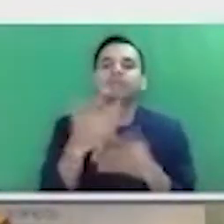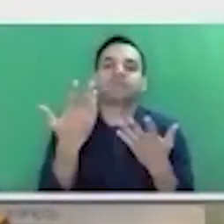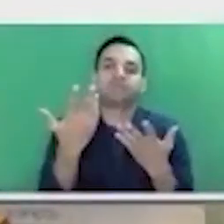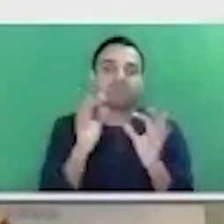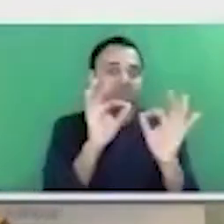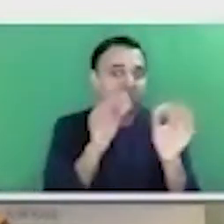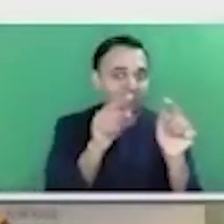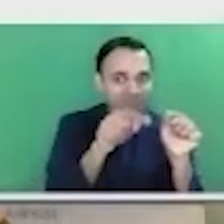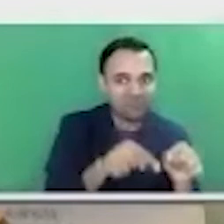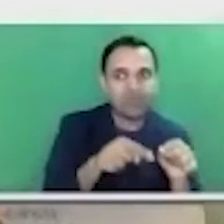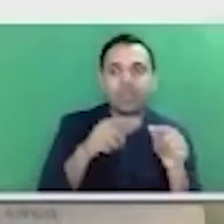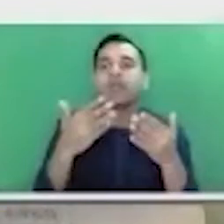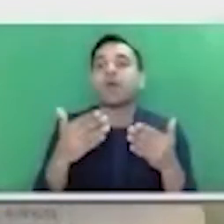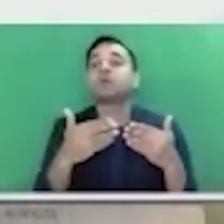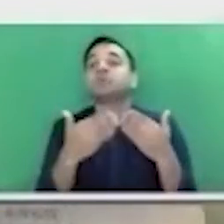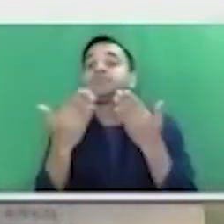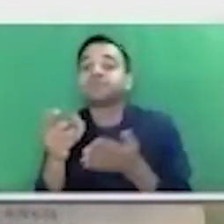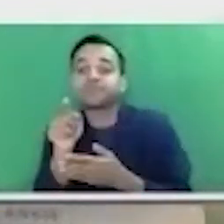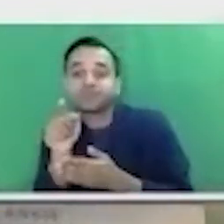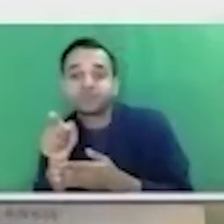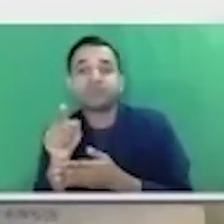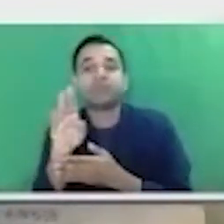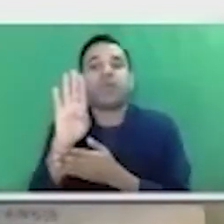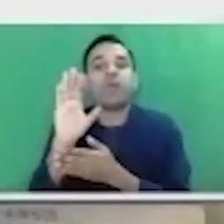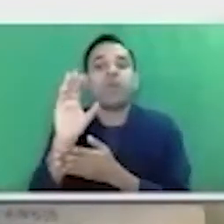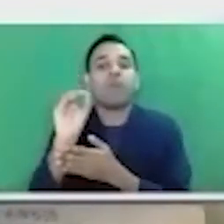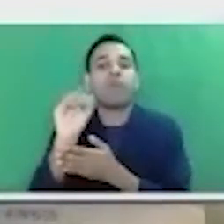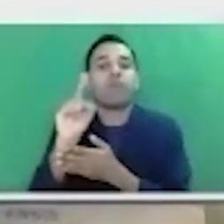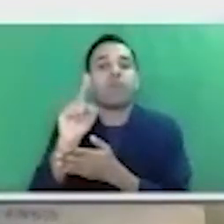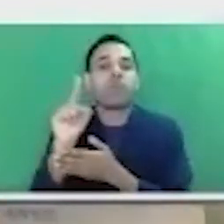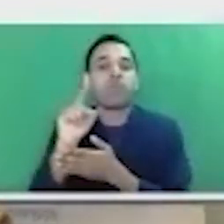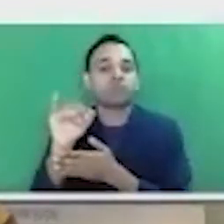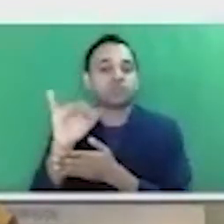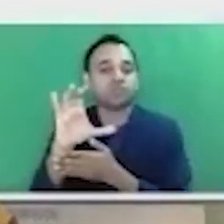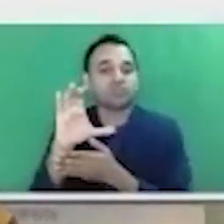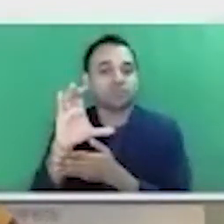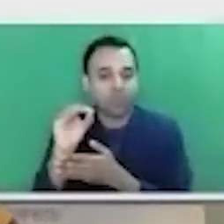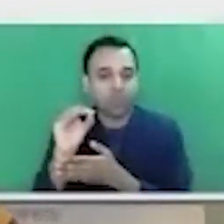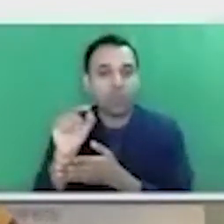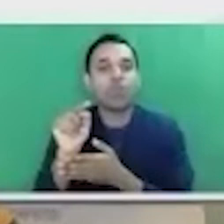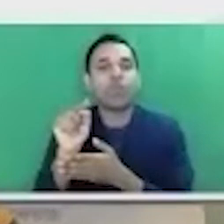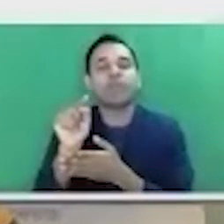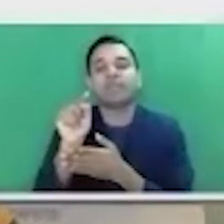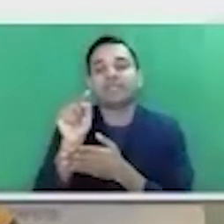باسيل نائب الرئيس للإطار الدولي للتنوع الحيوي CBD